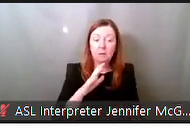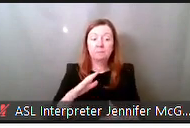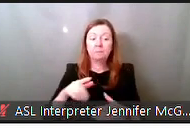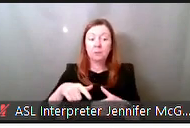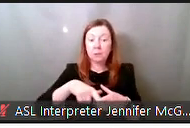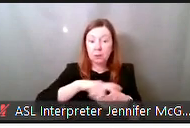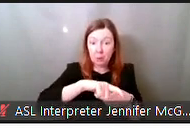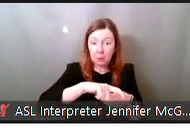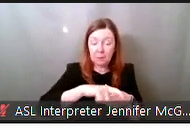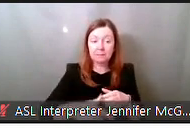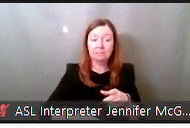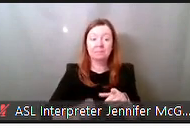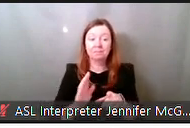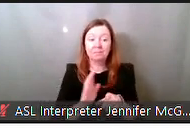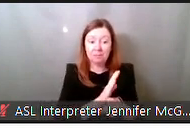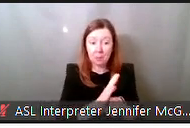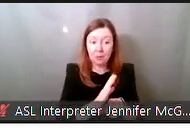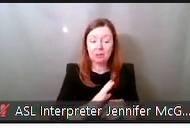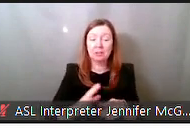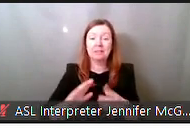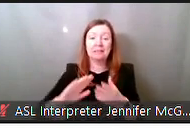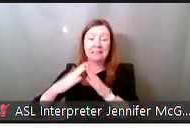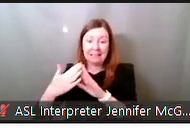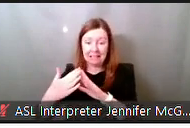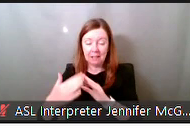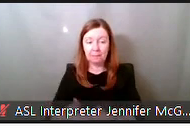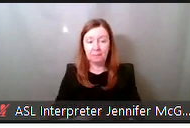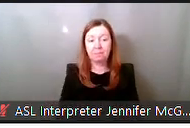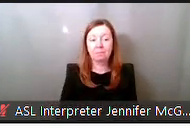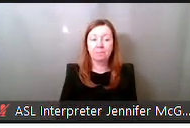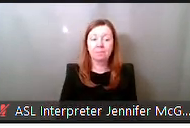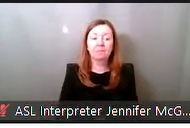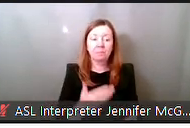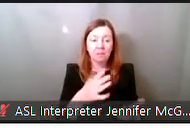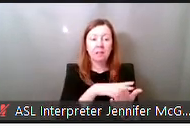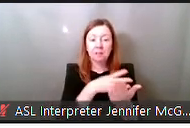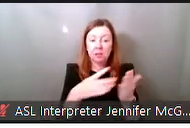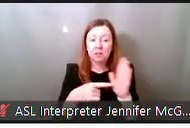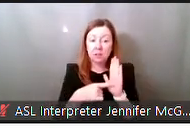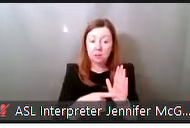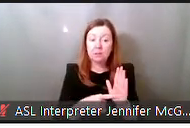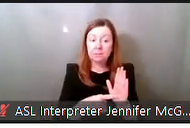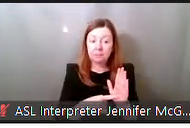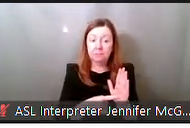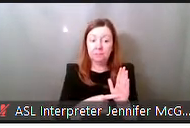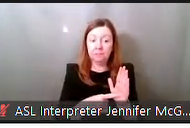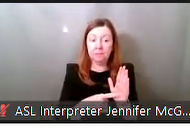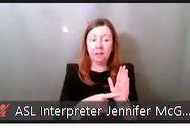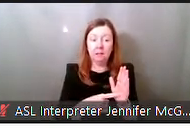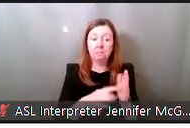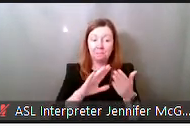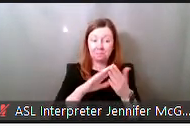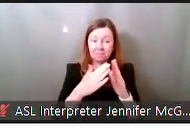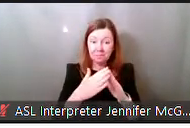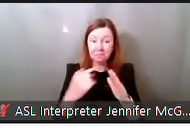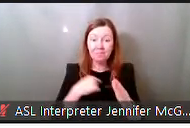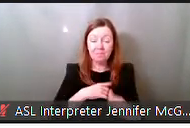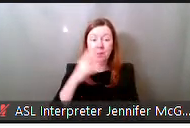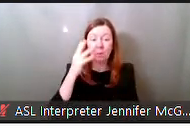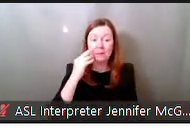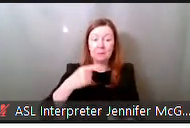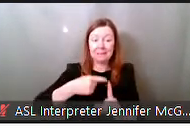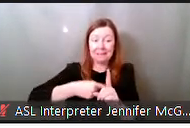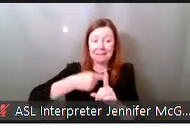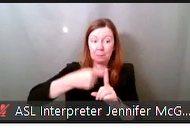to commercial 这个 to 是 city. 说到是 This 一 graph 个 shows that 分布图，从郊区到